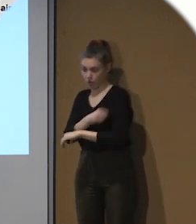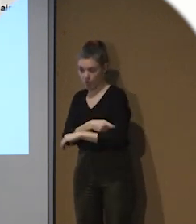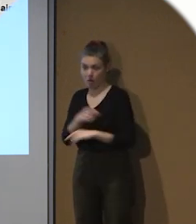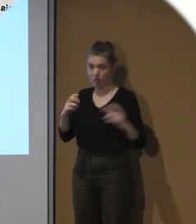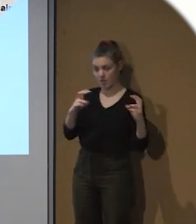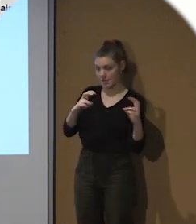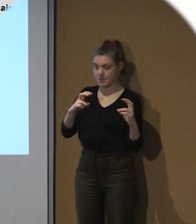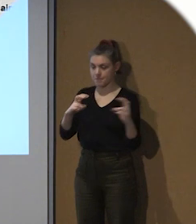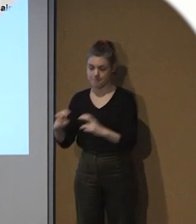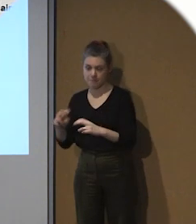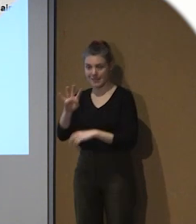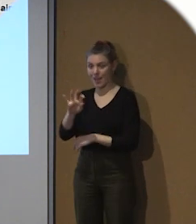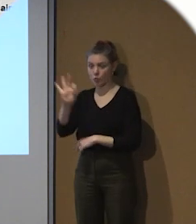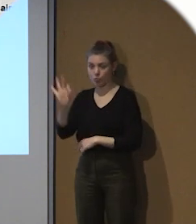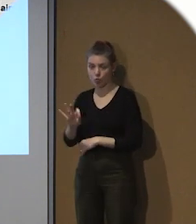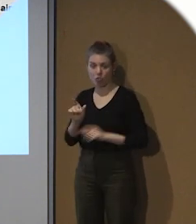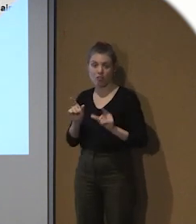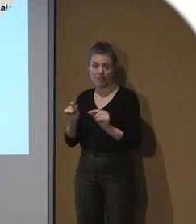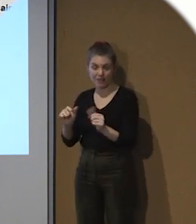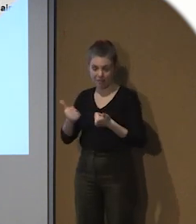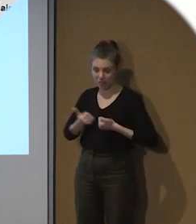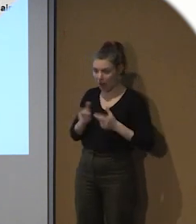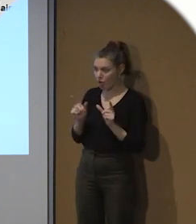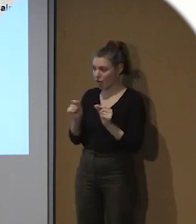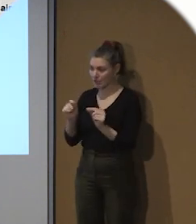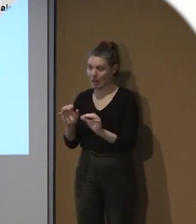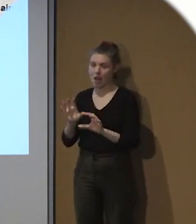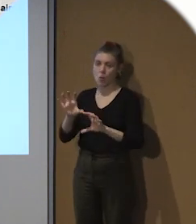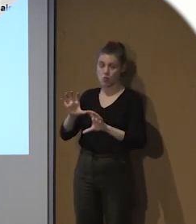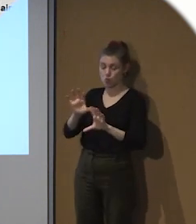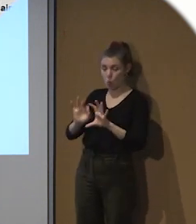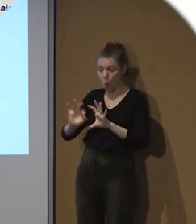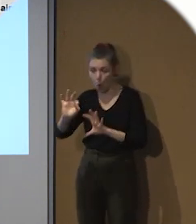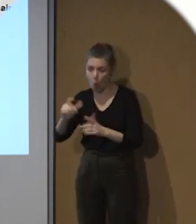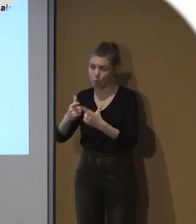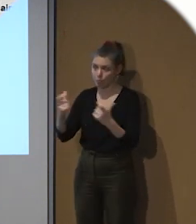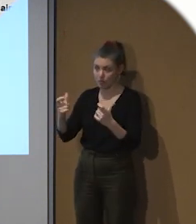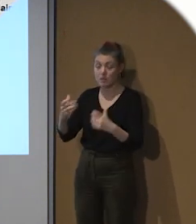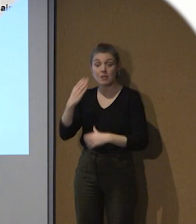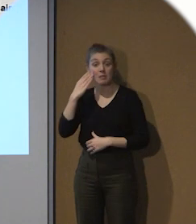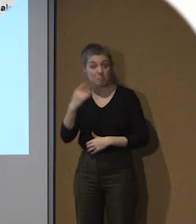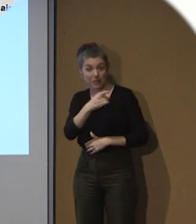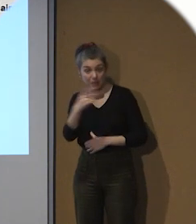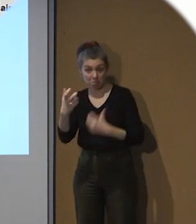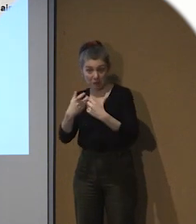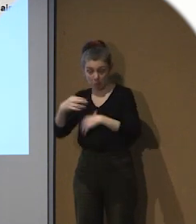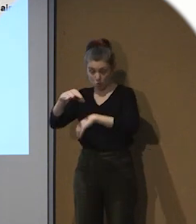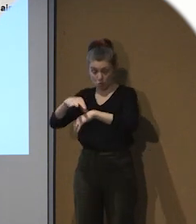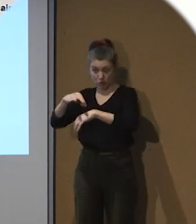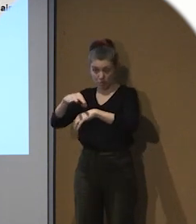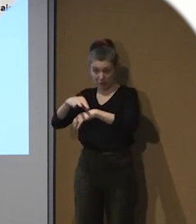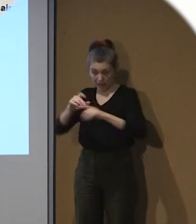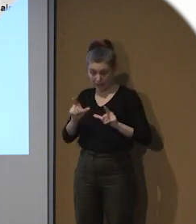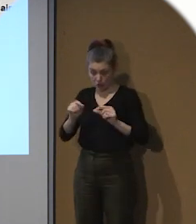rechutes de cancer. C'est-à-dire que quand on est en rémission complète d'un cancer, après un traitement qu'on est considéré en